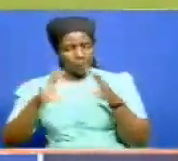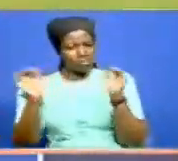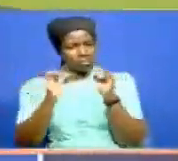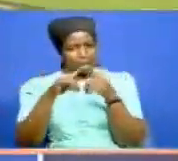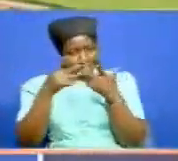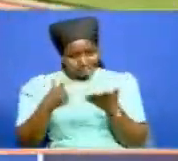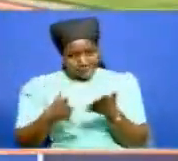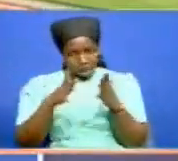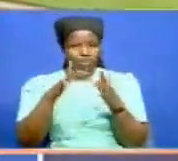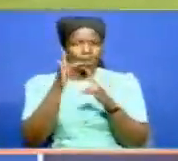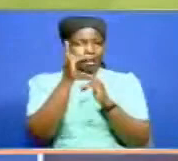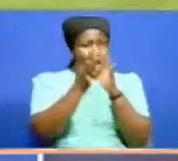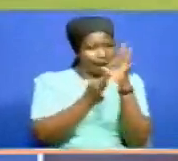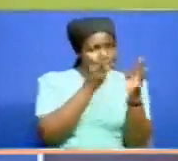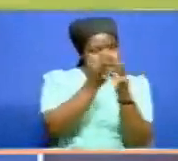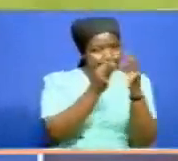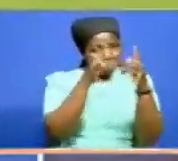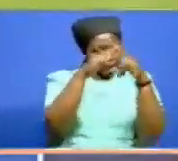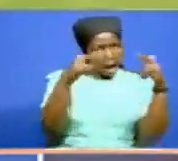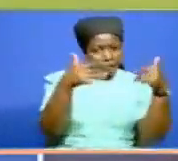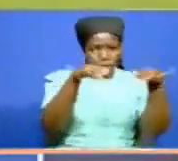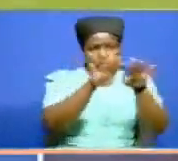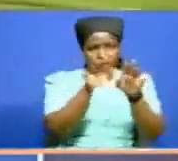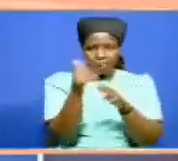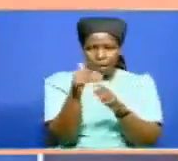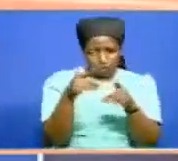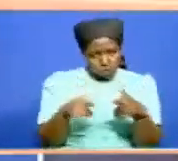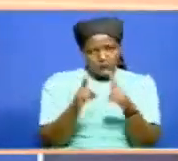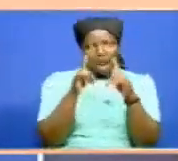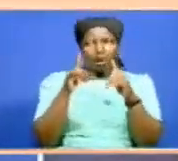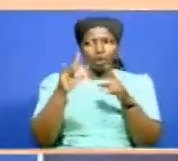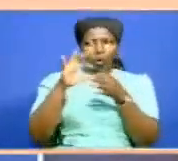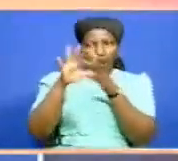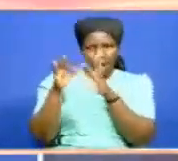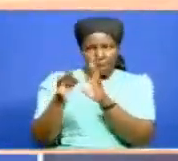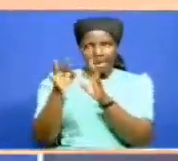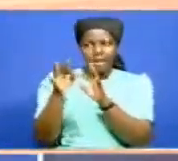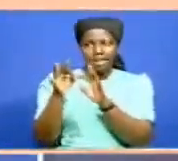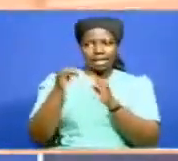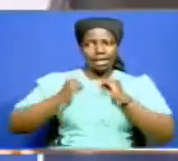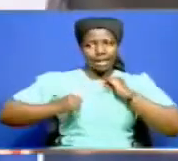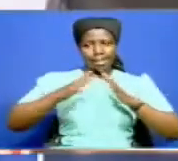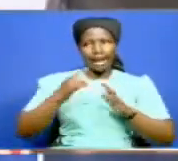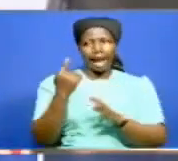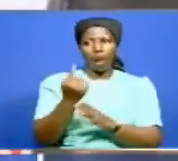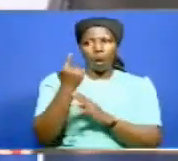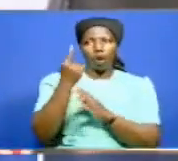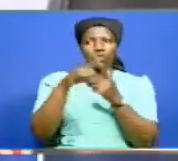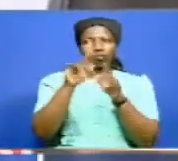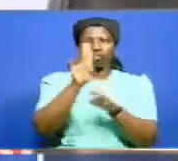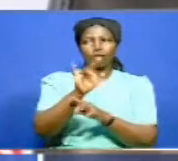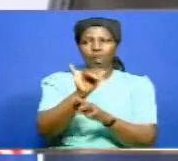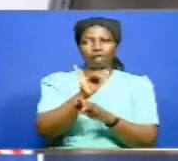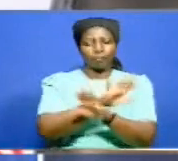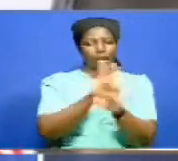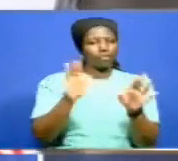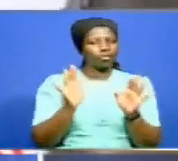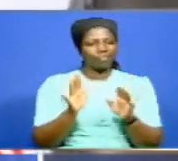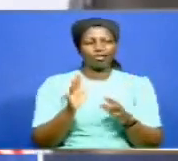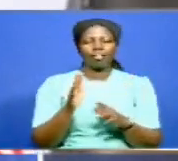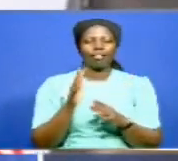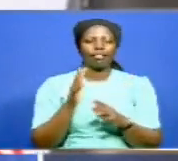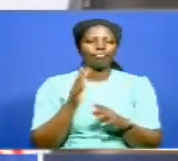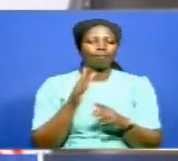sasa kambi ya Kasarani haijafungwa ili kuwaruhusu wanariadha wa Olimpiki pekee kuitumia. Because the athletes are in camp